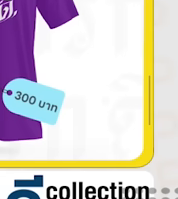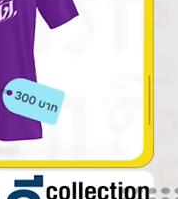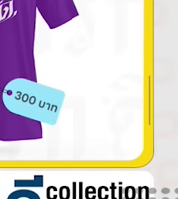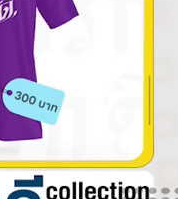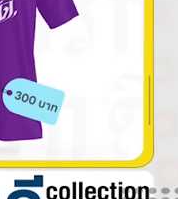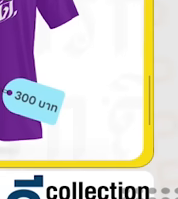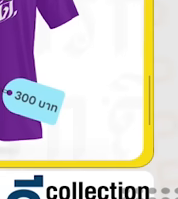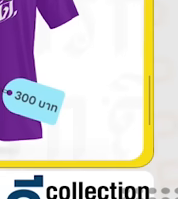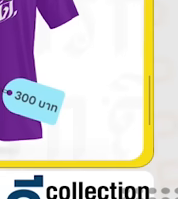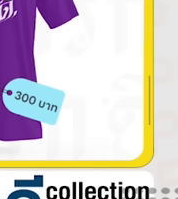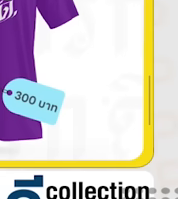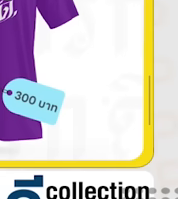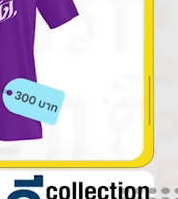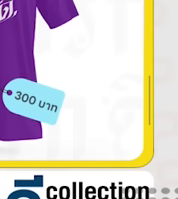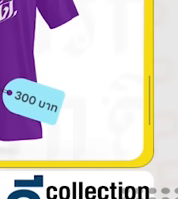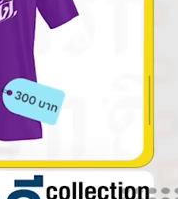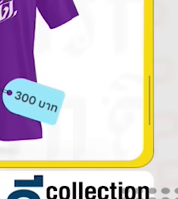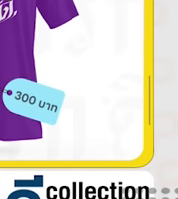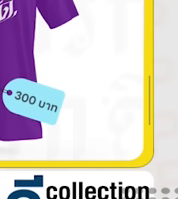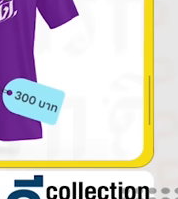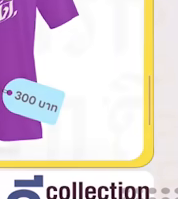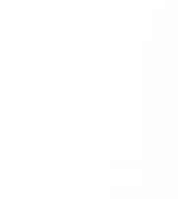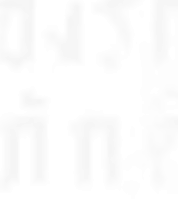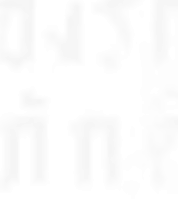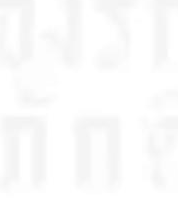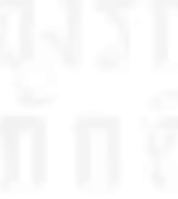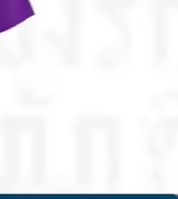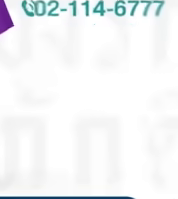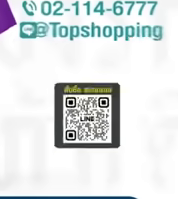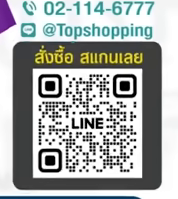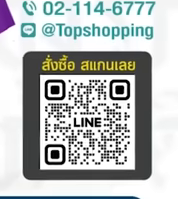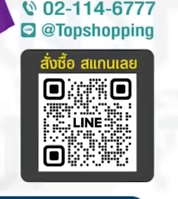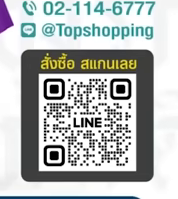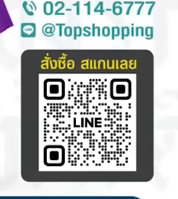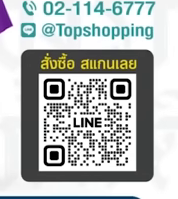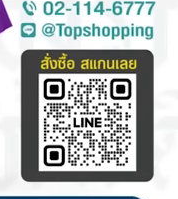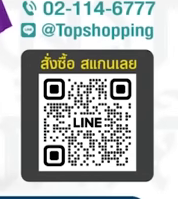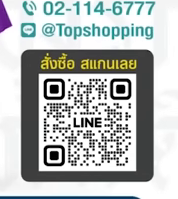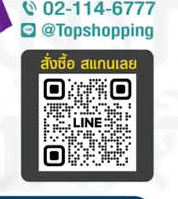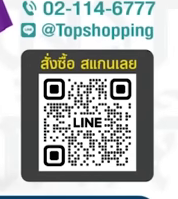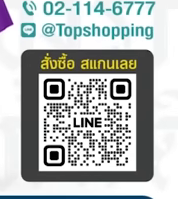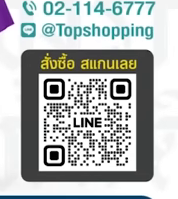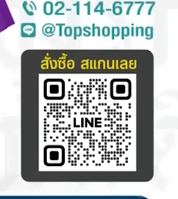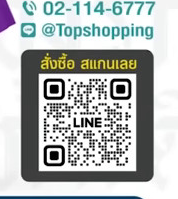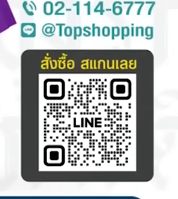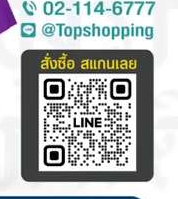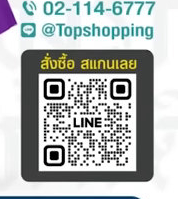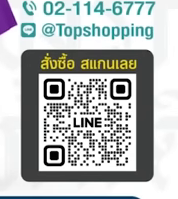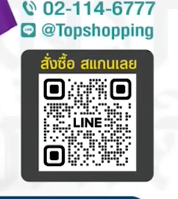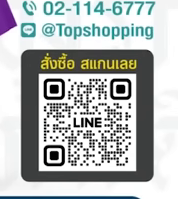หรือสีม่วงและหมวกแก๊ปอีก1ใบเพียงเซ็ตละ 1,010 บาทสั่งซื้อได้